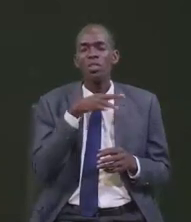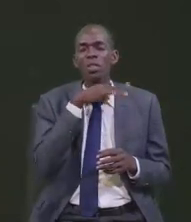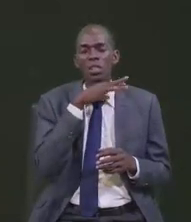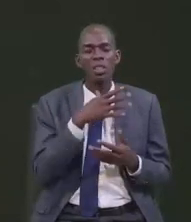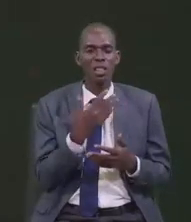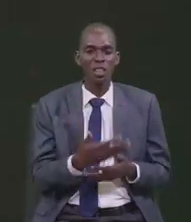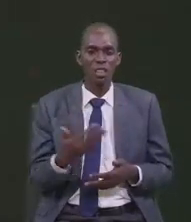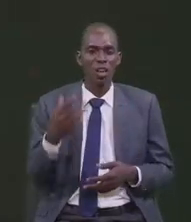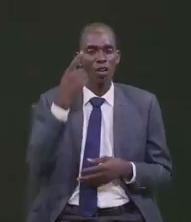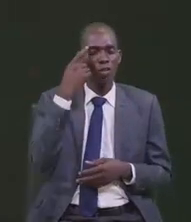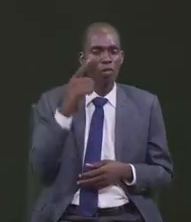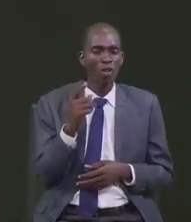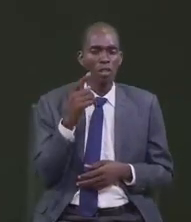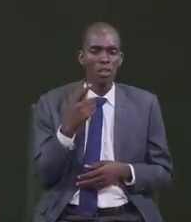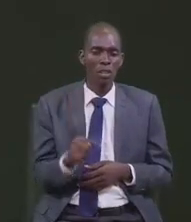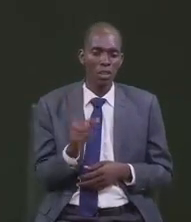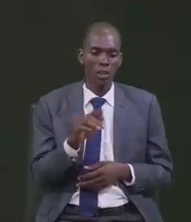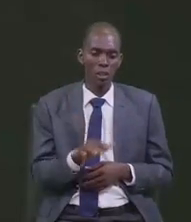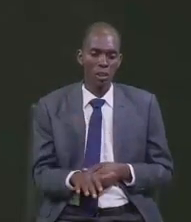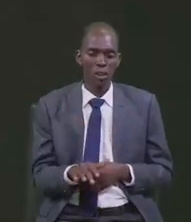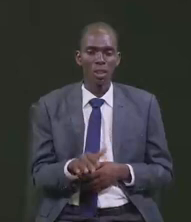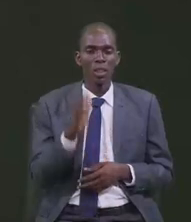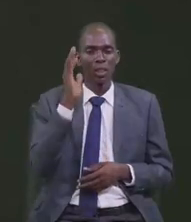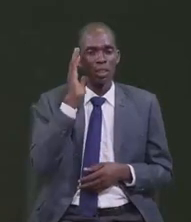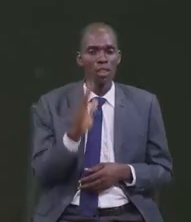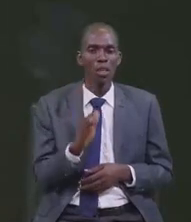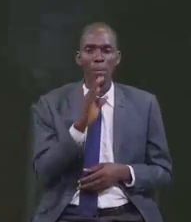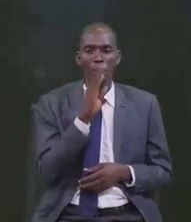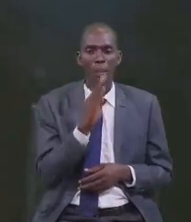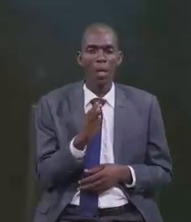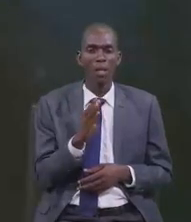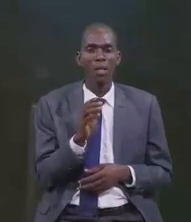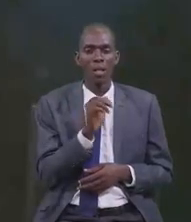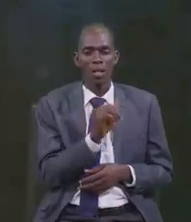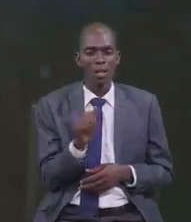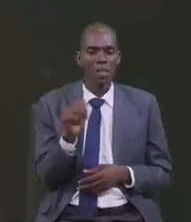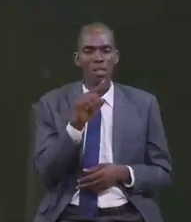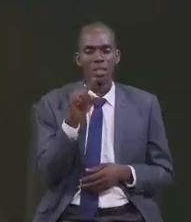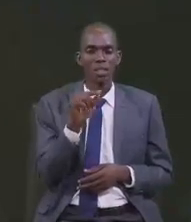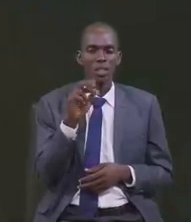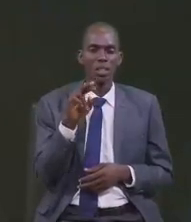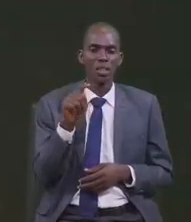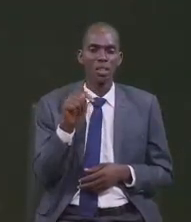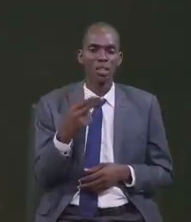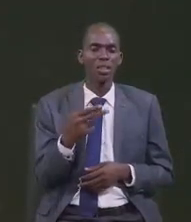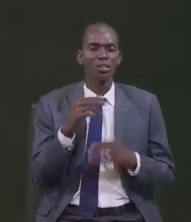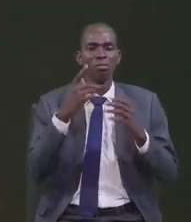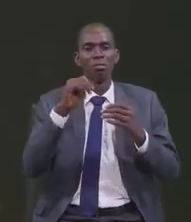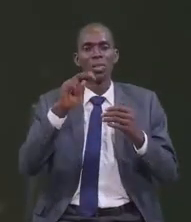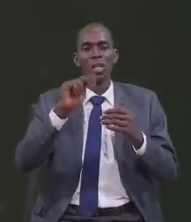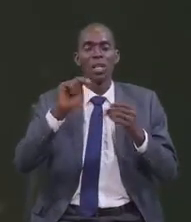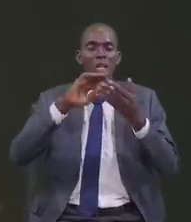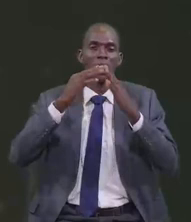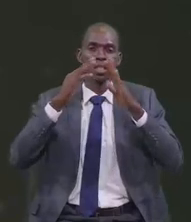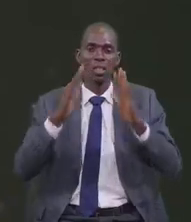Parce que cet enfant sera consacré à Dieu. Sera